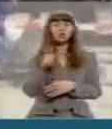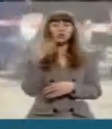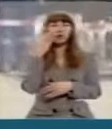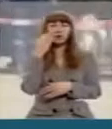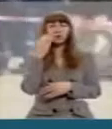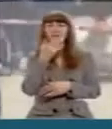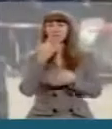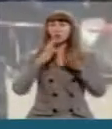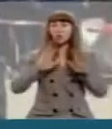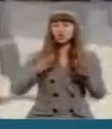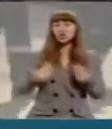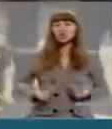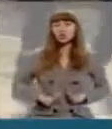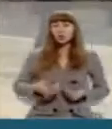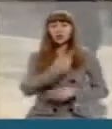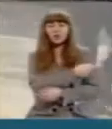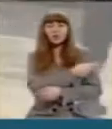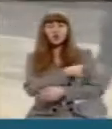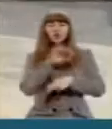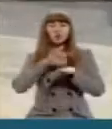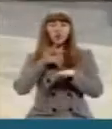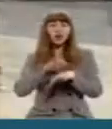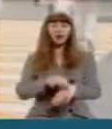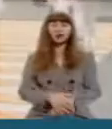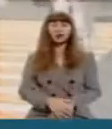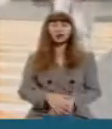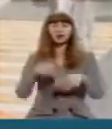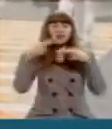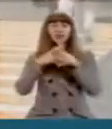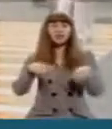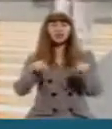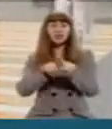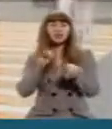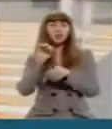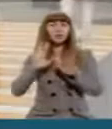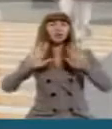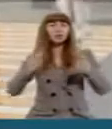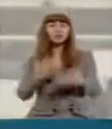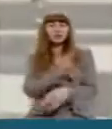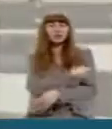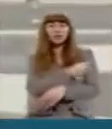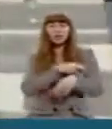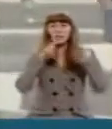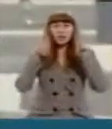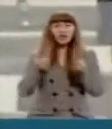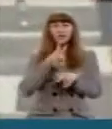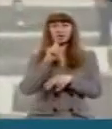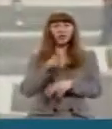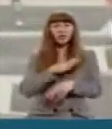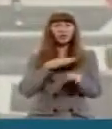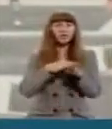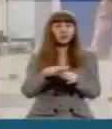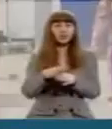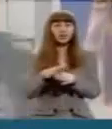тұр. 1200-ден астам жұмыскер кеселді жұқтырды. Ал Алматыда тек тұрғындар емес, дәрігерлер де жаппай індет келігіп жатыр. Бас қалада да жағдай мәз